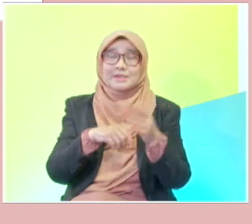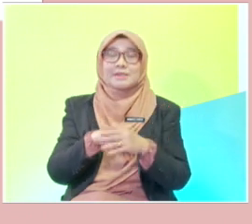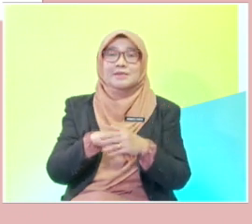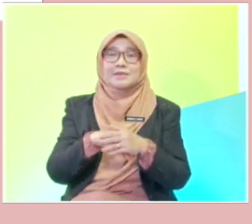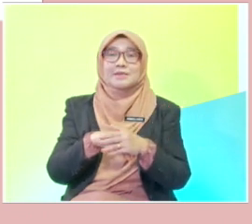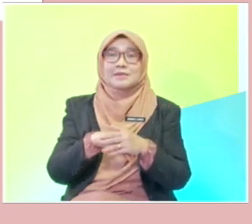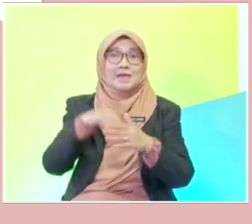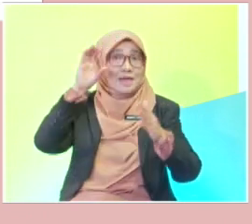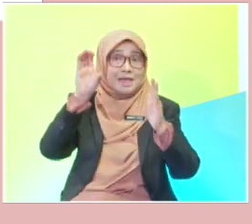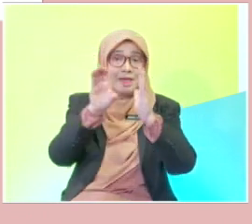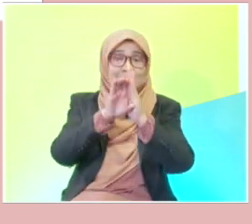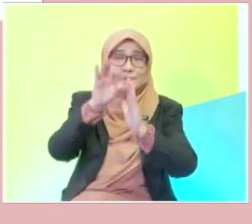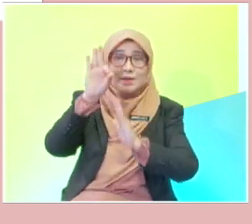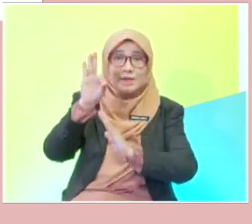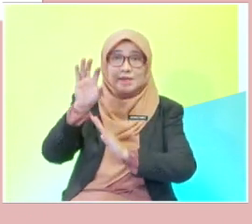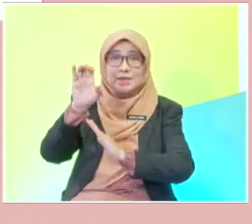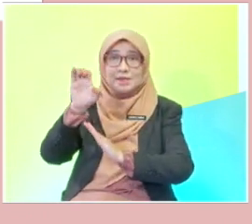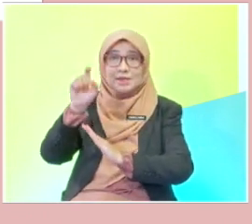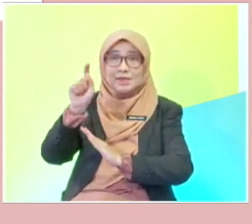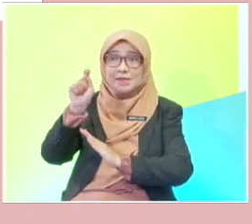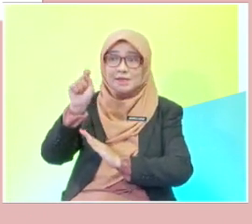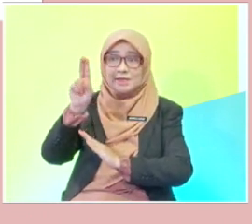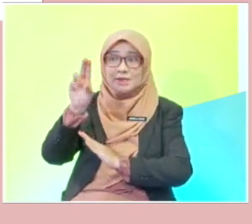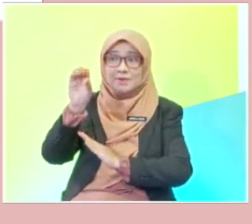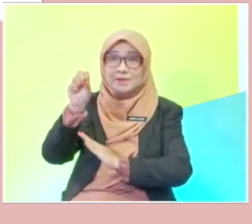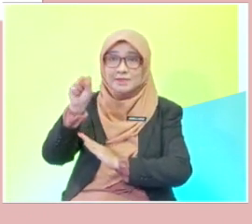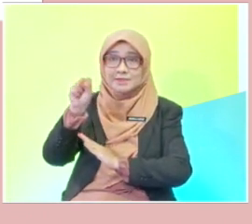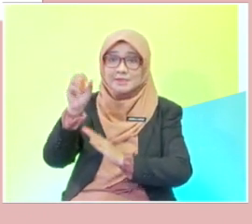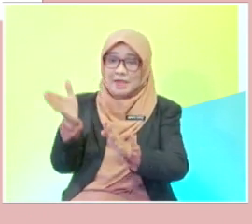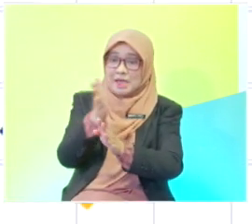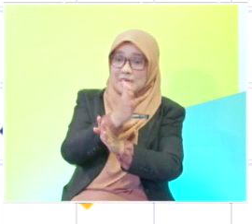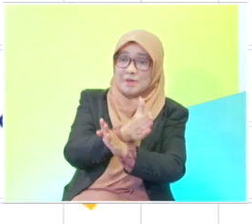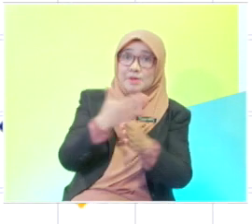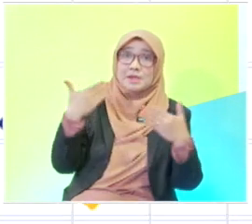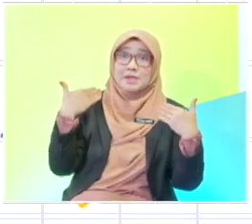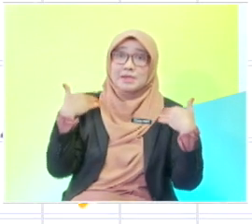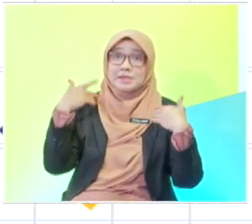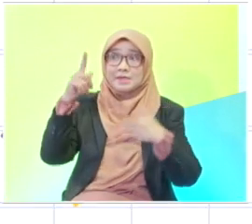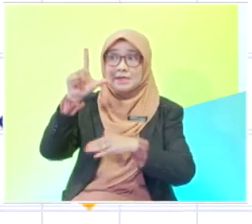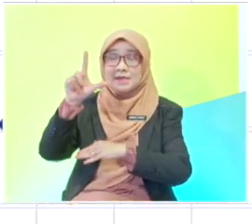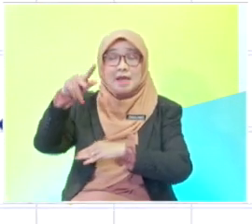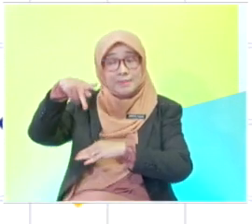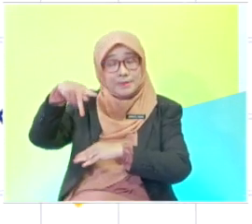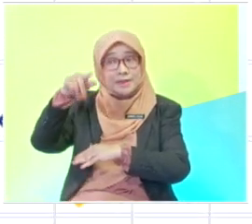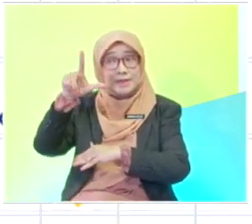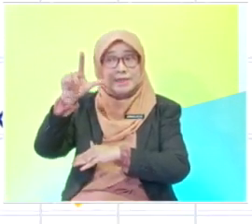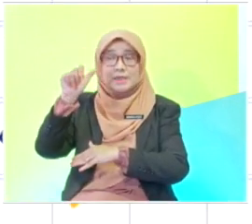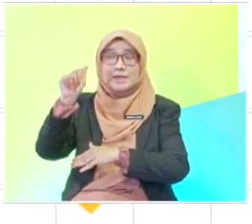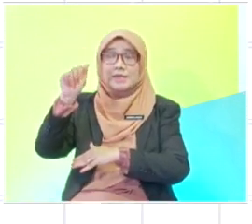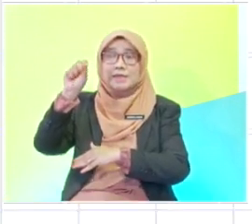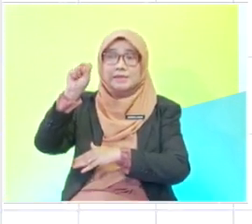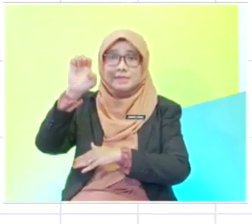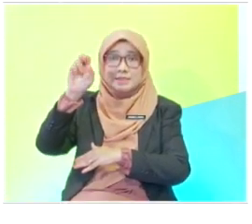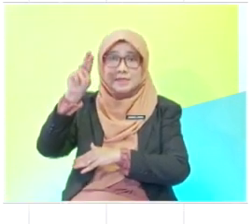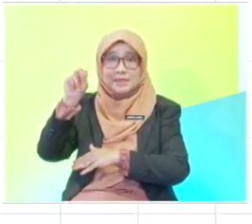tu fetusnya cikgu. Okey, di sebelah fetus ada apa tu? Ada tentunya plasenta. Okey, betul. Okey,